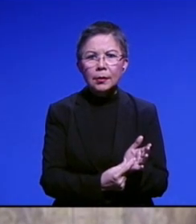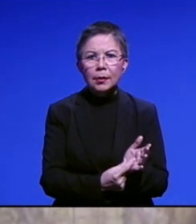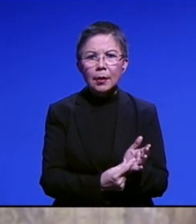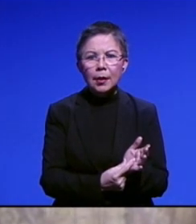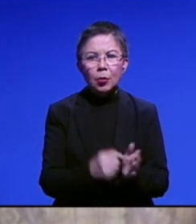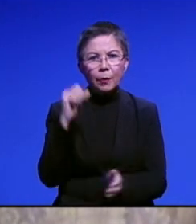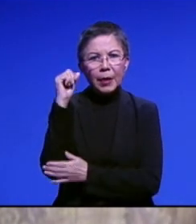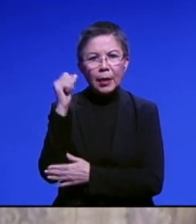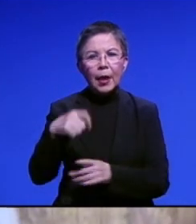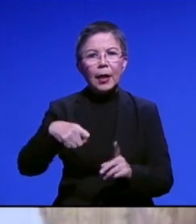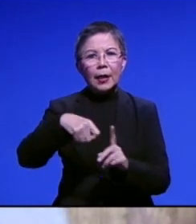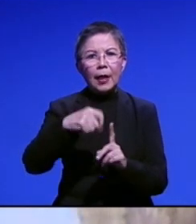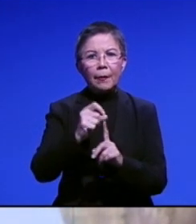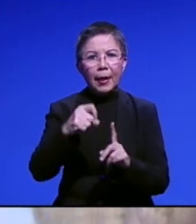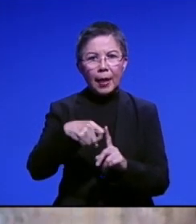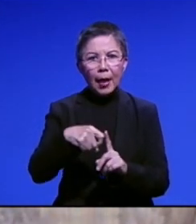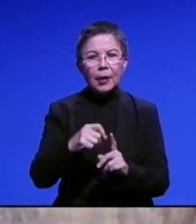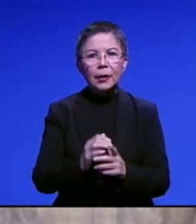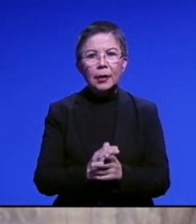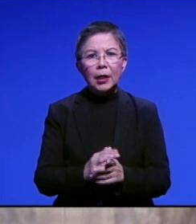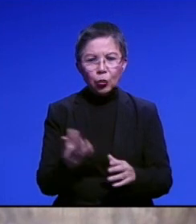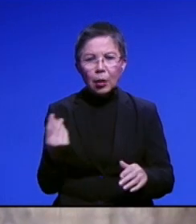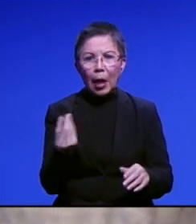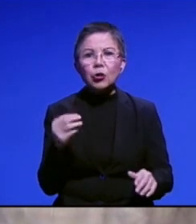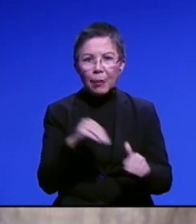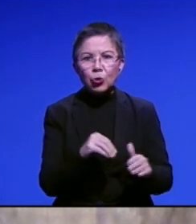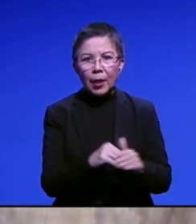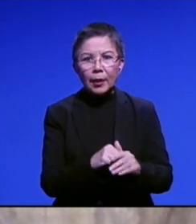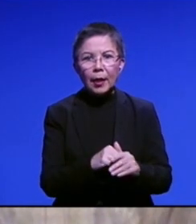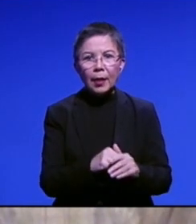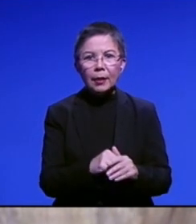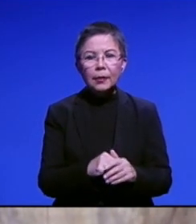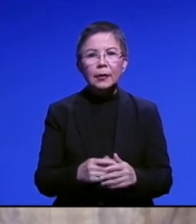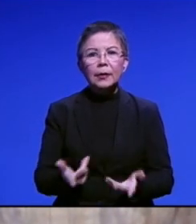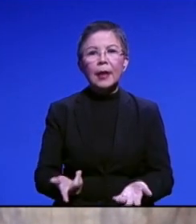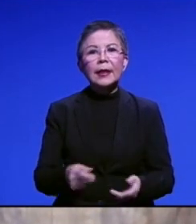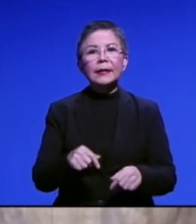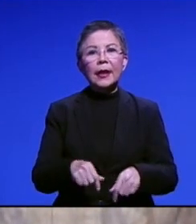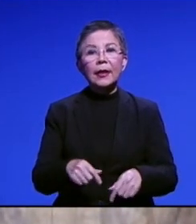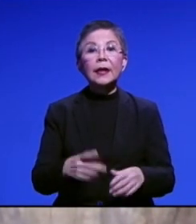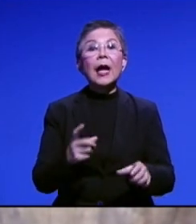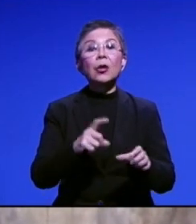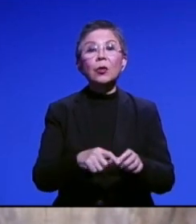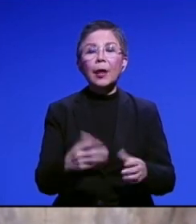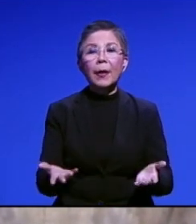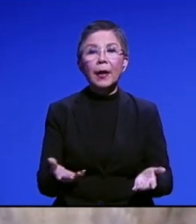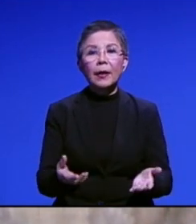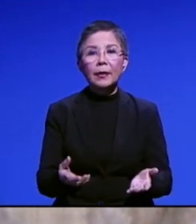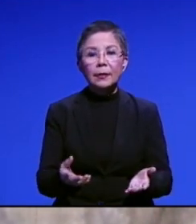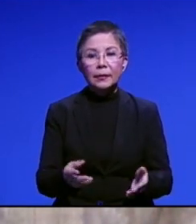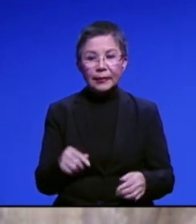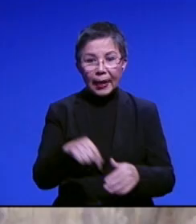pidana, tipikor, itu dimasukkan, tapi sekali lagi juga tergantung kepada yang ada